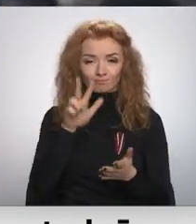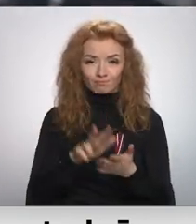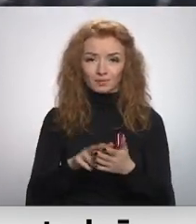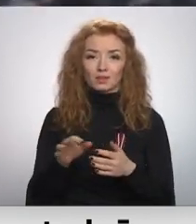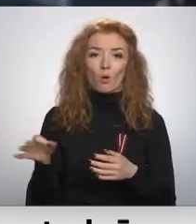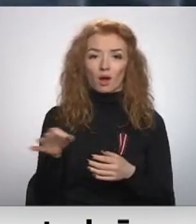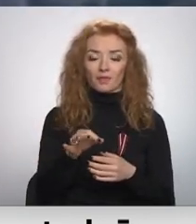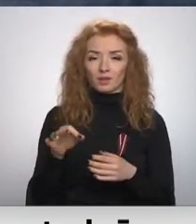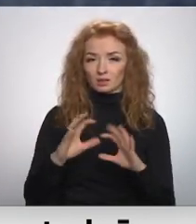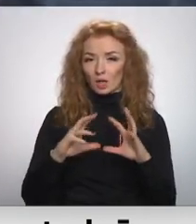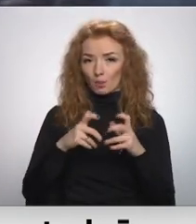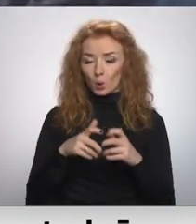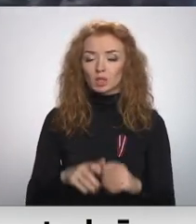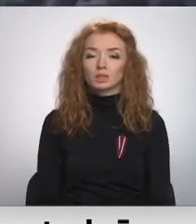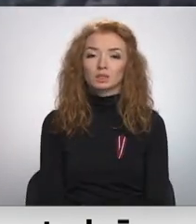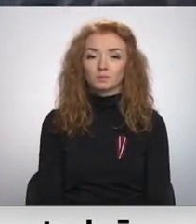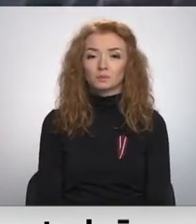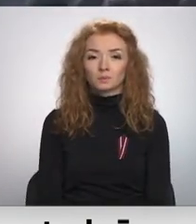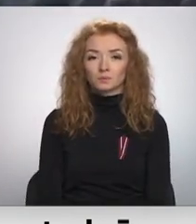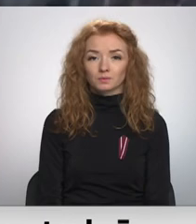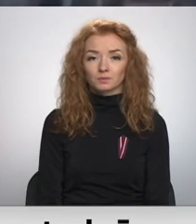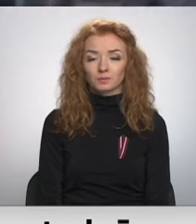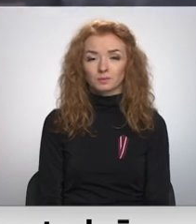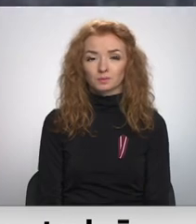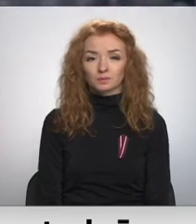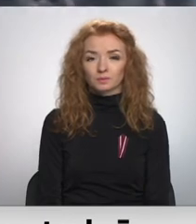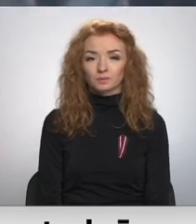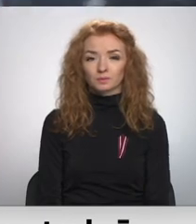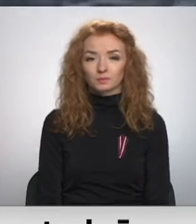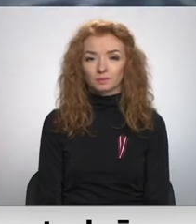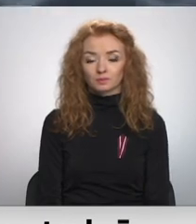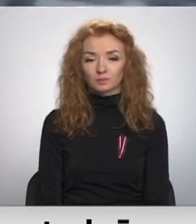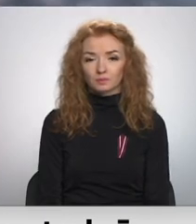organizācijām. Odita Krenberga, Ingus Graudiņš no Kūžnicas, Polijā.